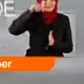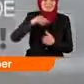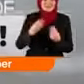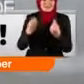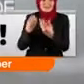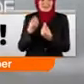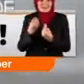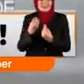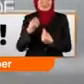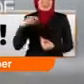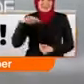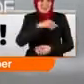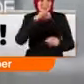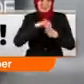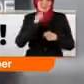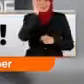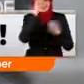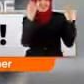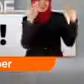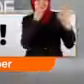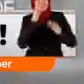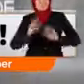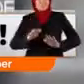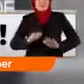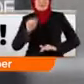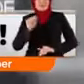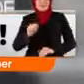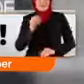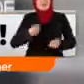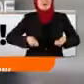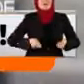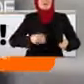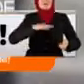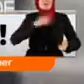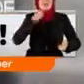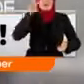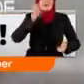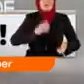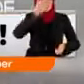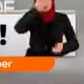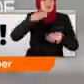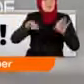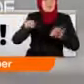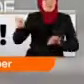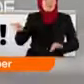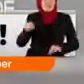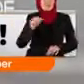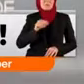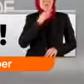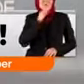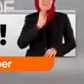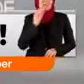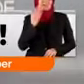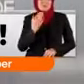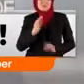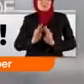ışığı bekliyordu bebek arabalı kadınsa kendisine kurulan tuzaktan bir haberdir yan kesicilerden biri arkasına geçti kaşla göz